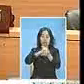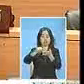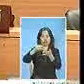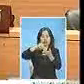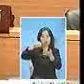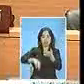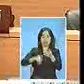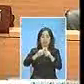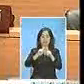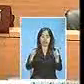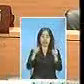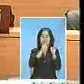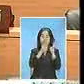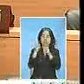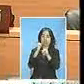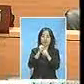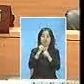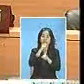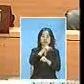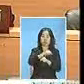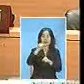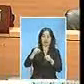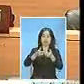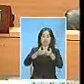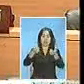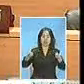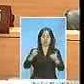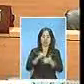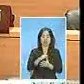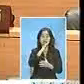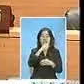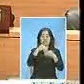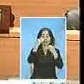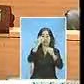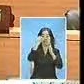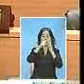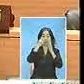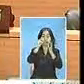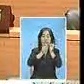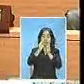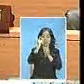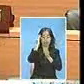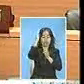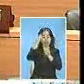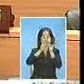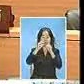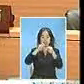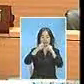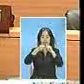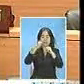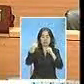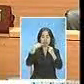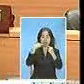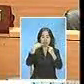นละหลักการกันเพราะฉะนั้นถ้ายิ่งให้ท่านสุนัยชี้แจงก็ยิ่งไม่จบจะเป็นปัญหาเยอะเพราะว่ามันตะแบ